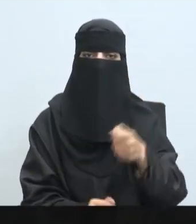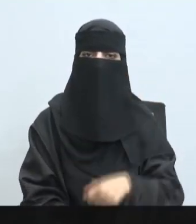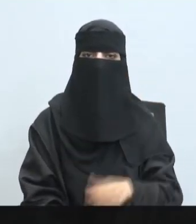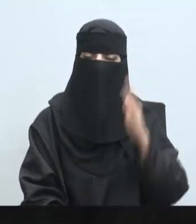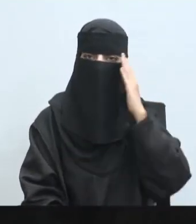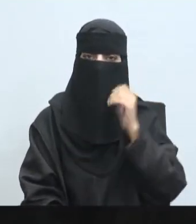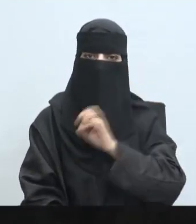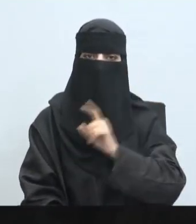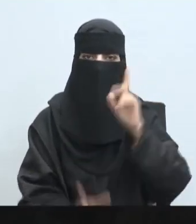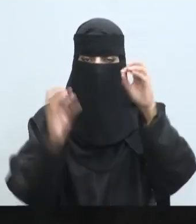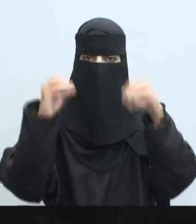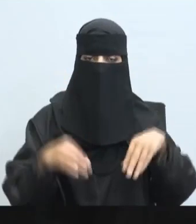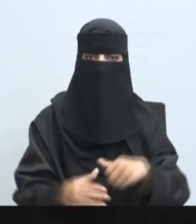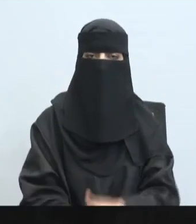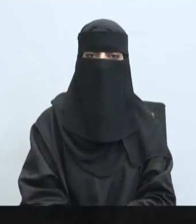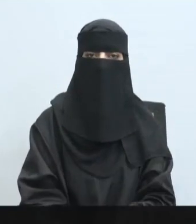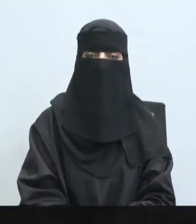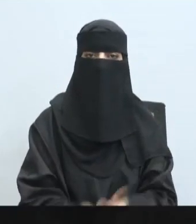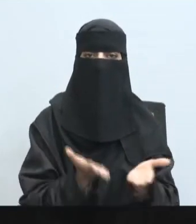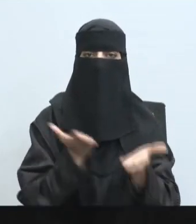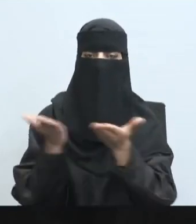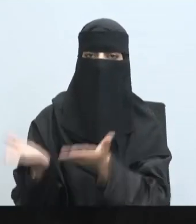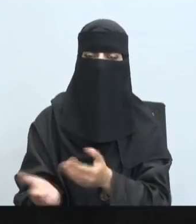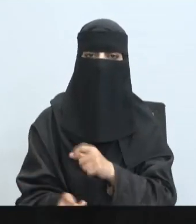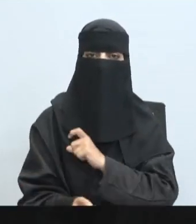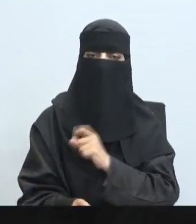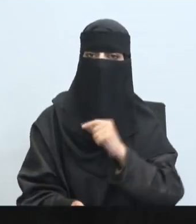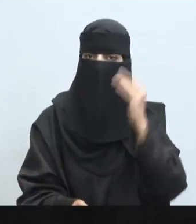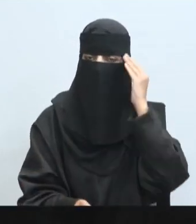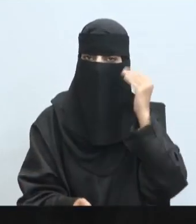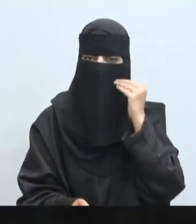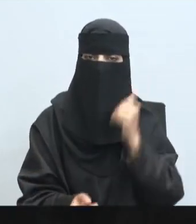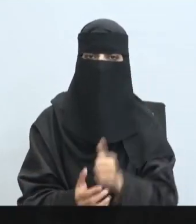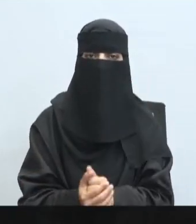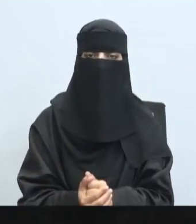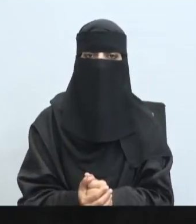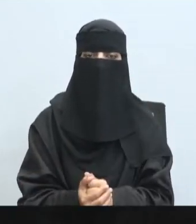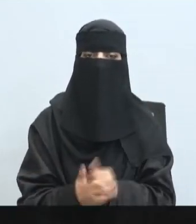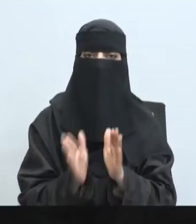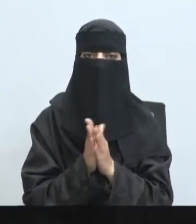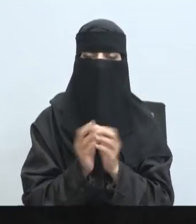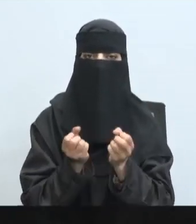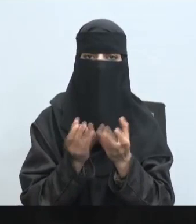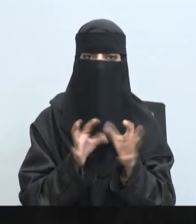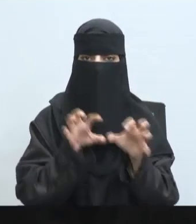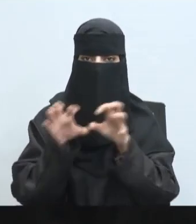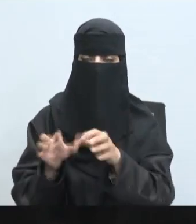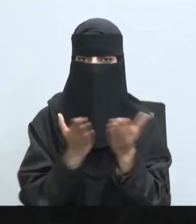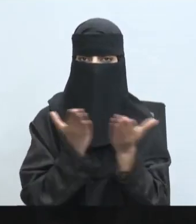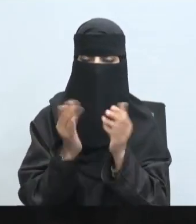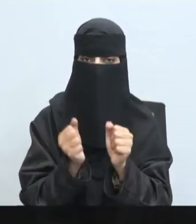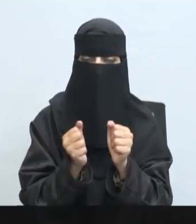السلام السلام عليكم ورحمه الله وبركاته واهلا وسهلا بكم اعزائي طلاب وطالبات في اثراءات مقرر